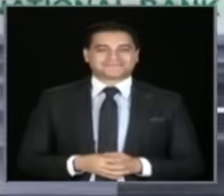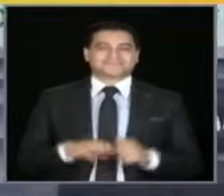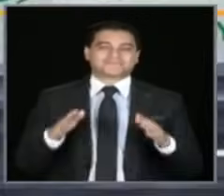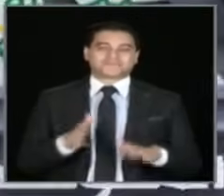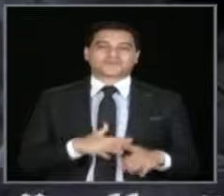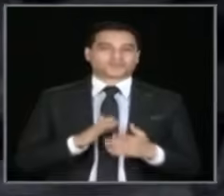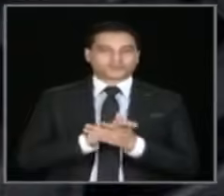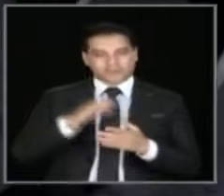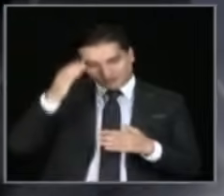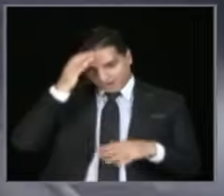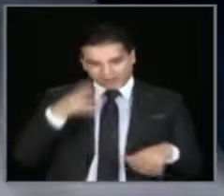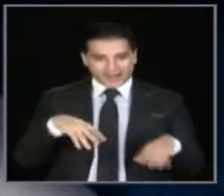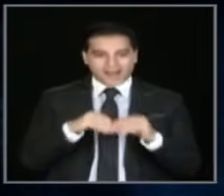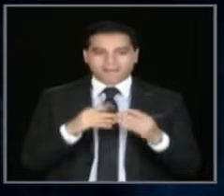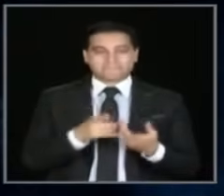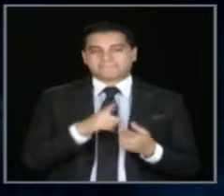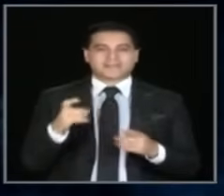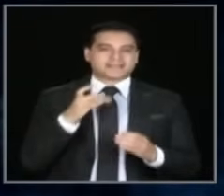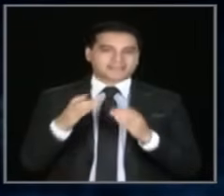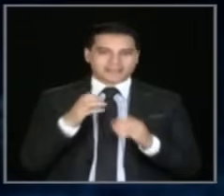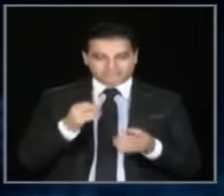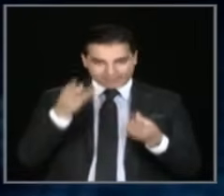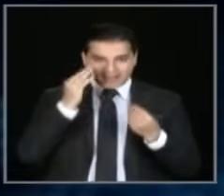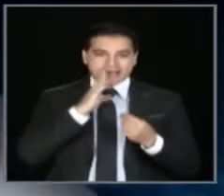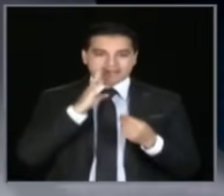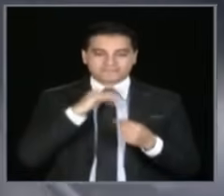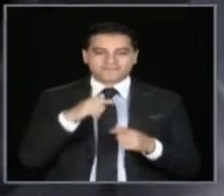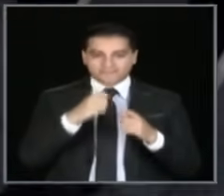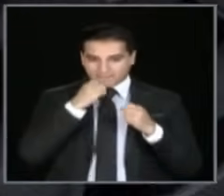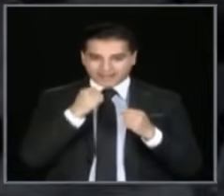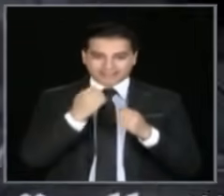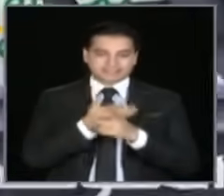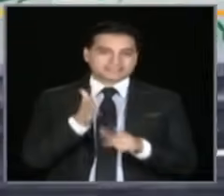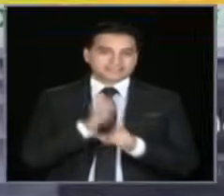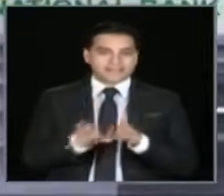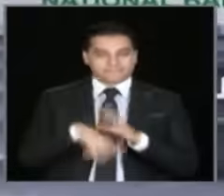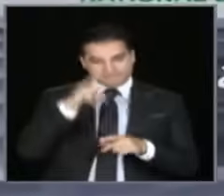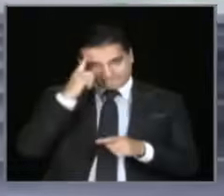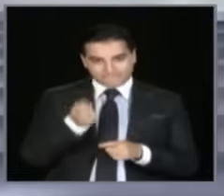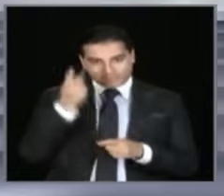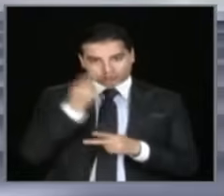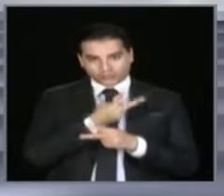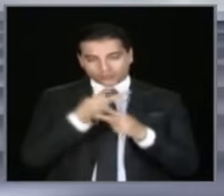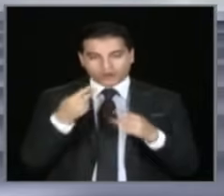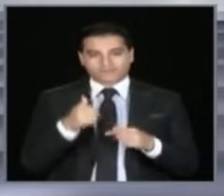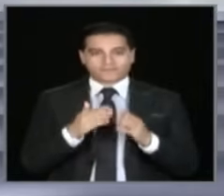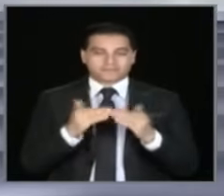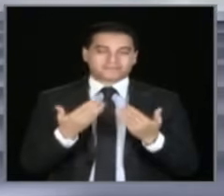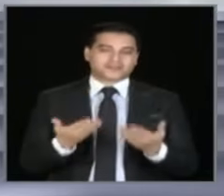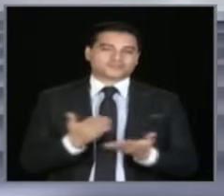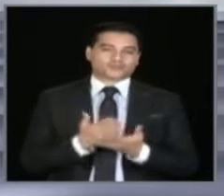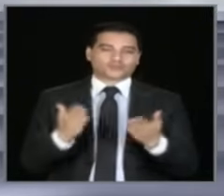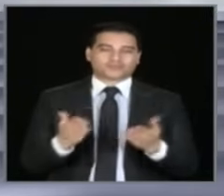يبقى أصحابنا العباقرة جمعوا 100 نقطة في فقرة العلم في خزنة البنك الأهلي المصري الدعم الأكبر للمشروعات